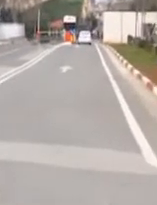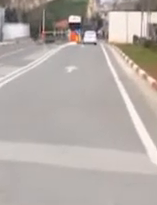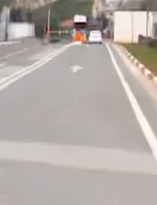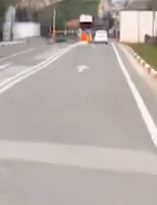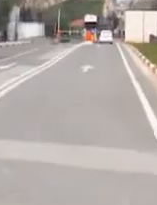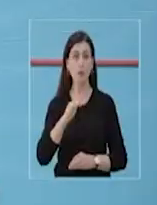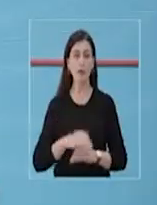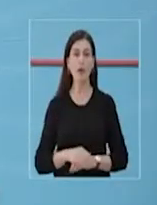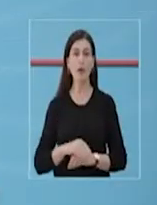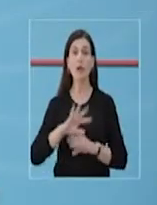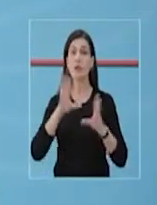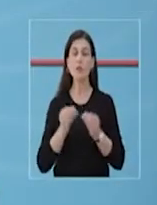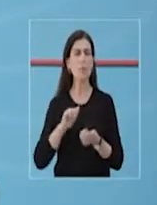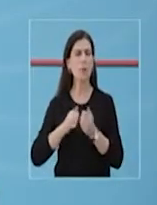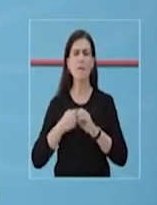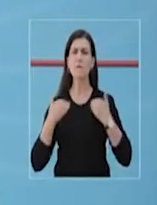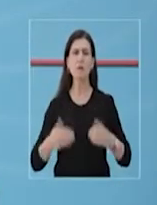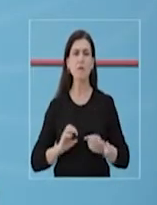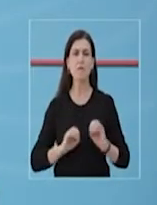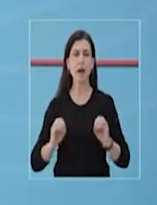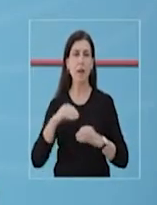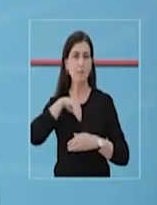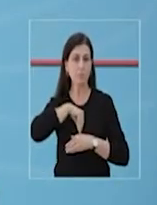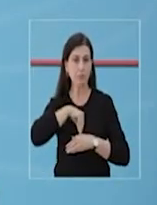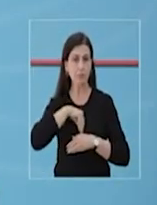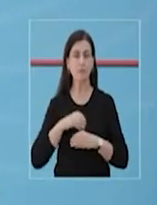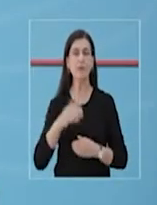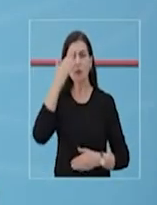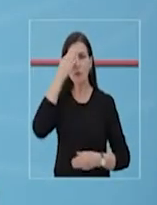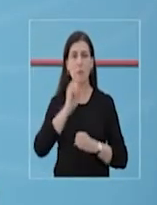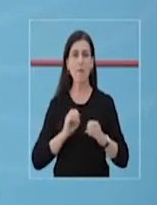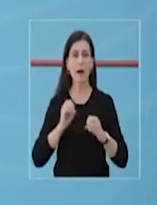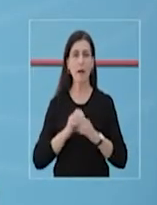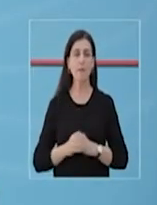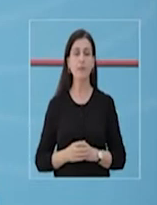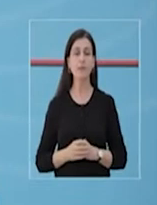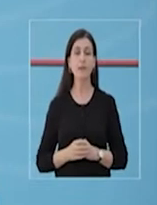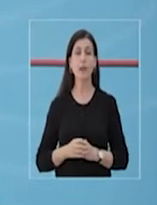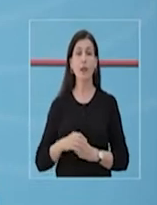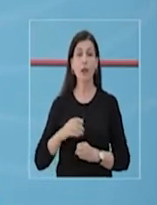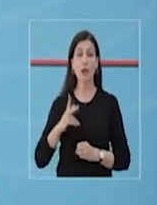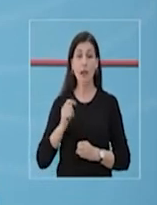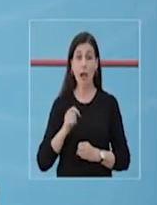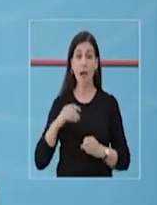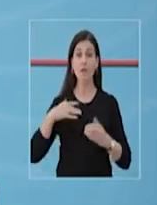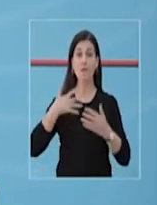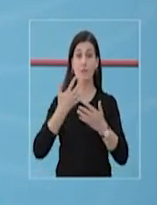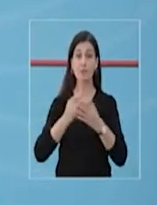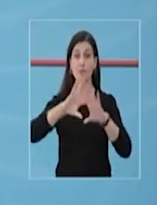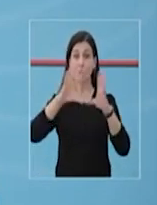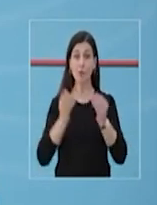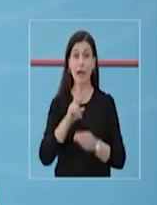gjithë fatmirësisht pa simptoma. Në total, në qendrën spitalore universitare Nën Tereza janë konfirmuar 20 persona të